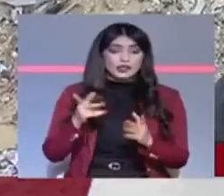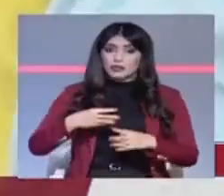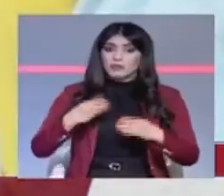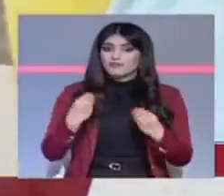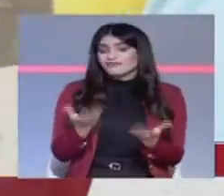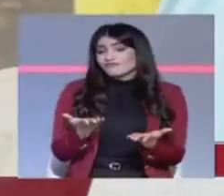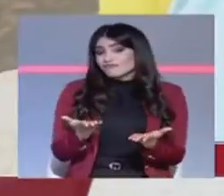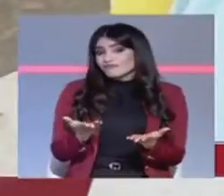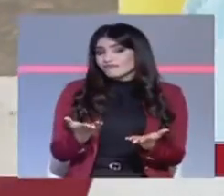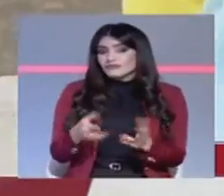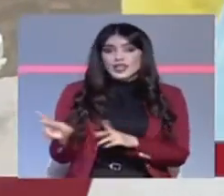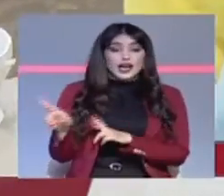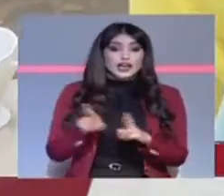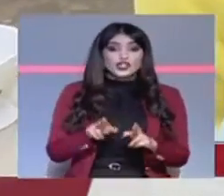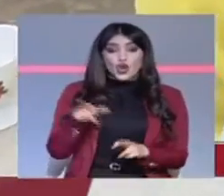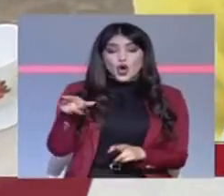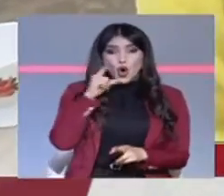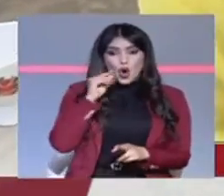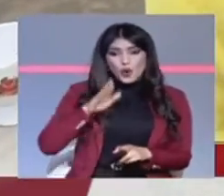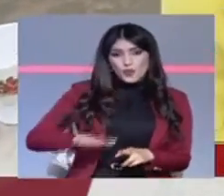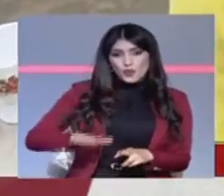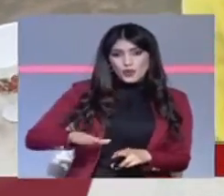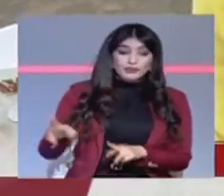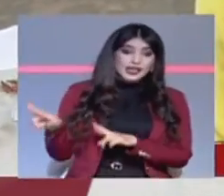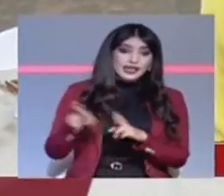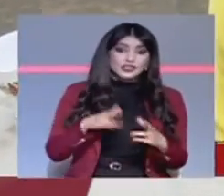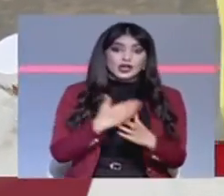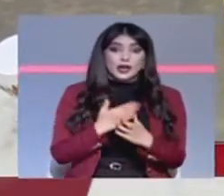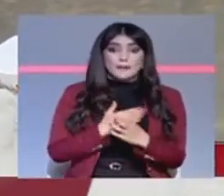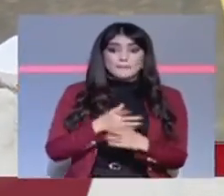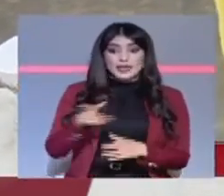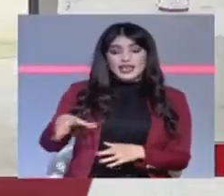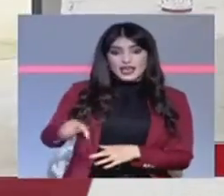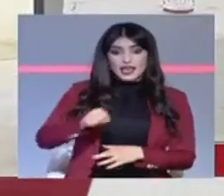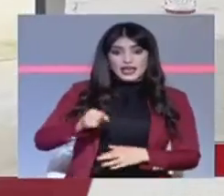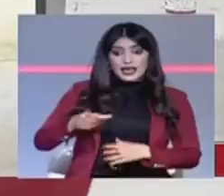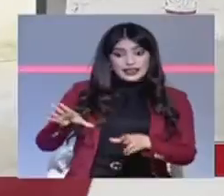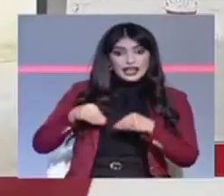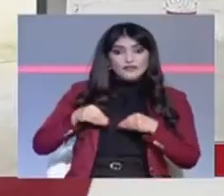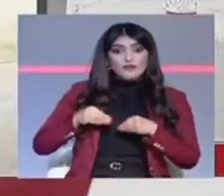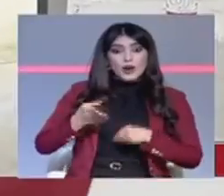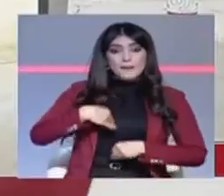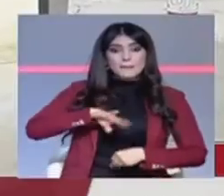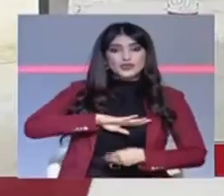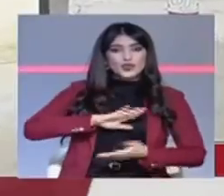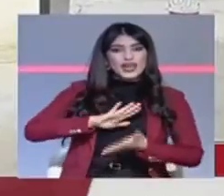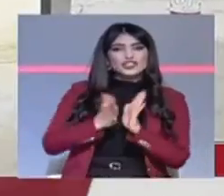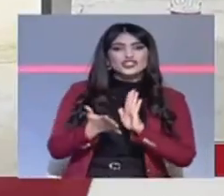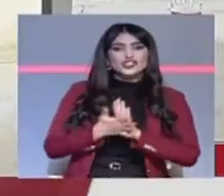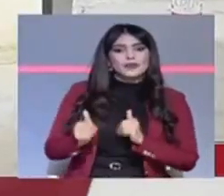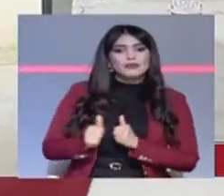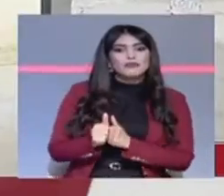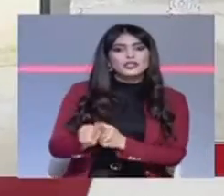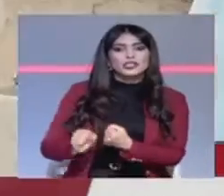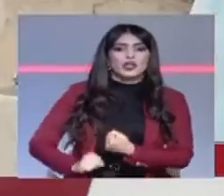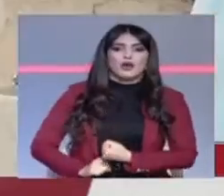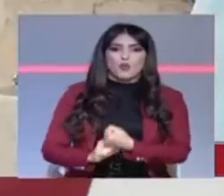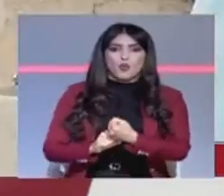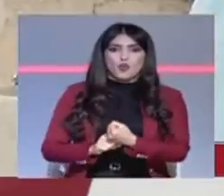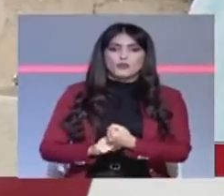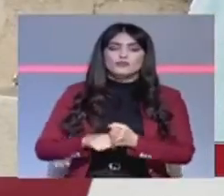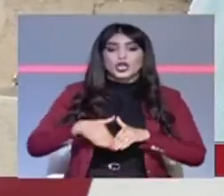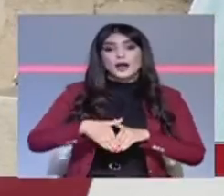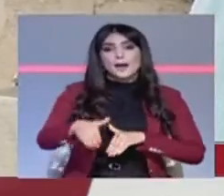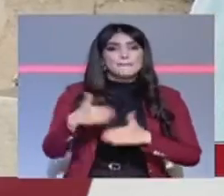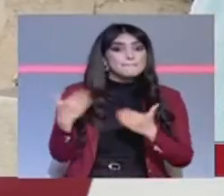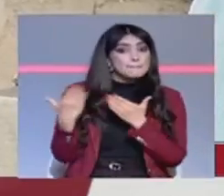عوده الى مقر جمعيه في عودته واشقائه خطوه ايجابيه غير